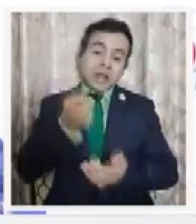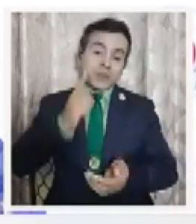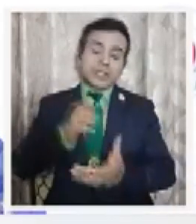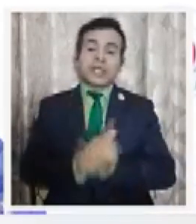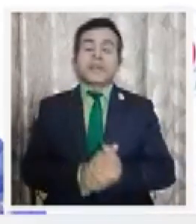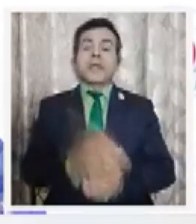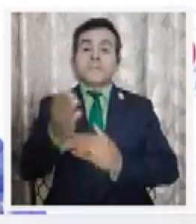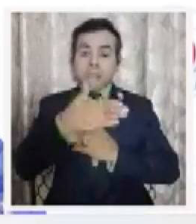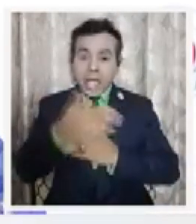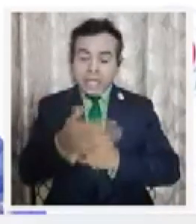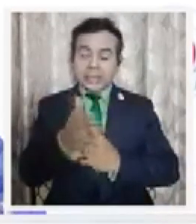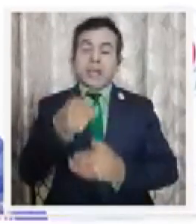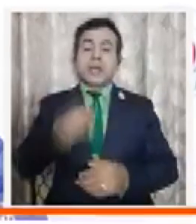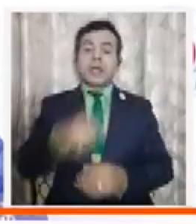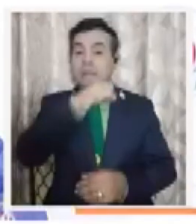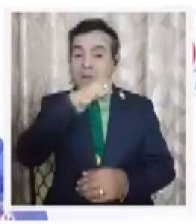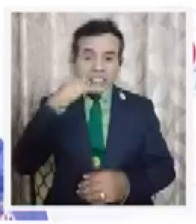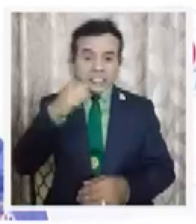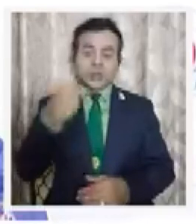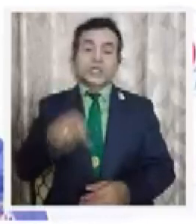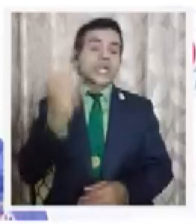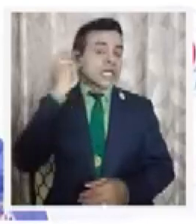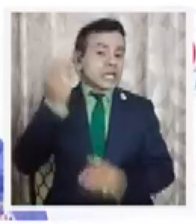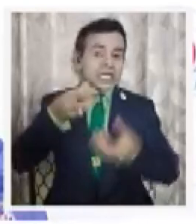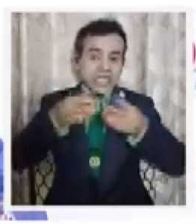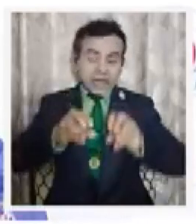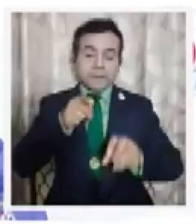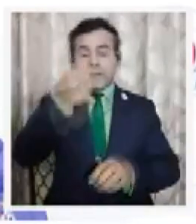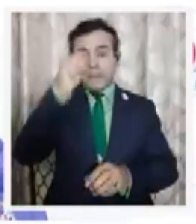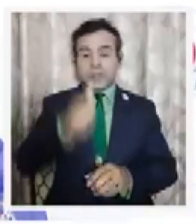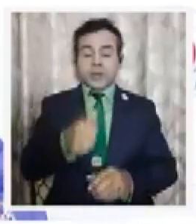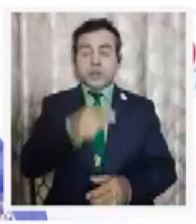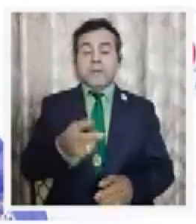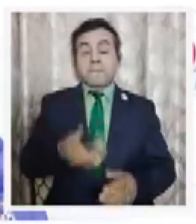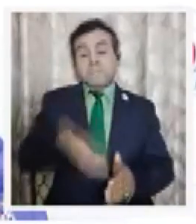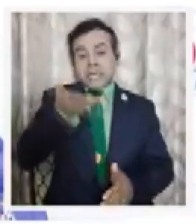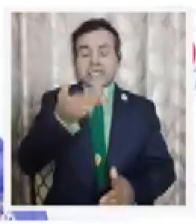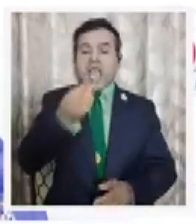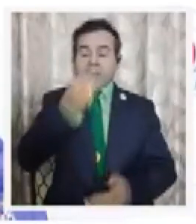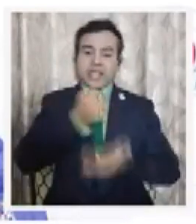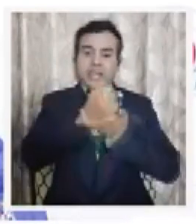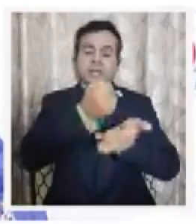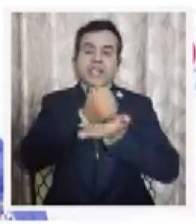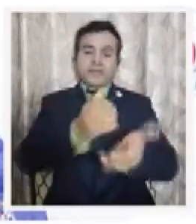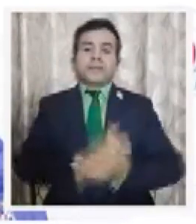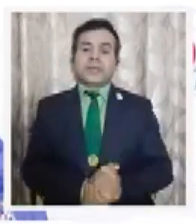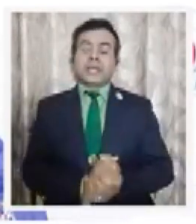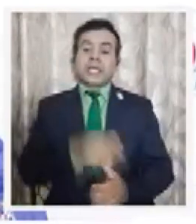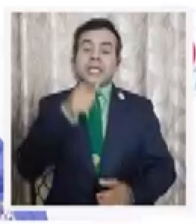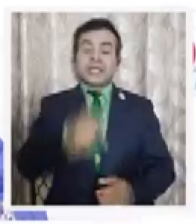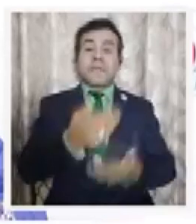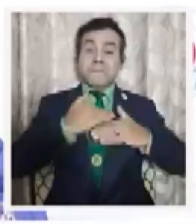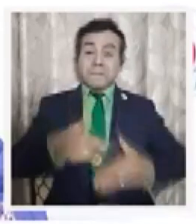আমিষ সমৃদ্ধ খাবার, বিভিন্ন প্রকার ডাল, মাছ, মাংস, ডিম, দুধ খেতে দেবেন এবং স্বাভাবিক সময়ের